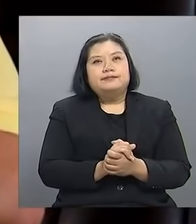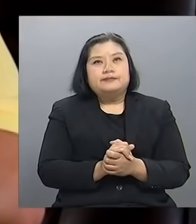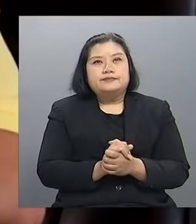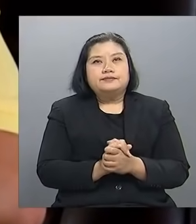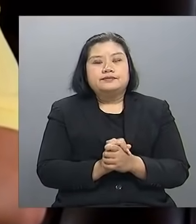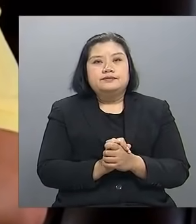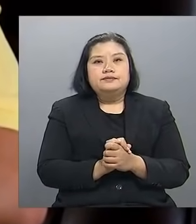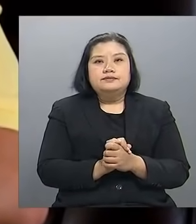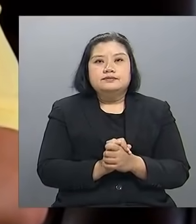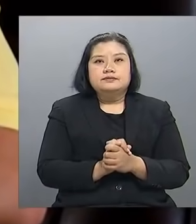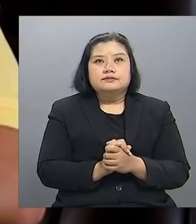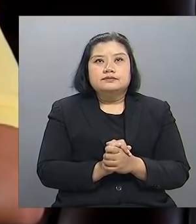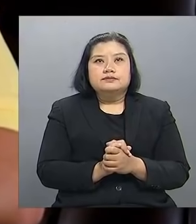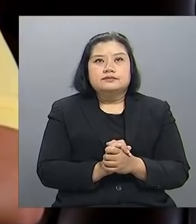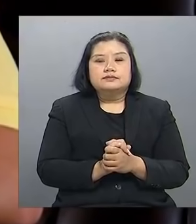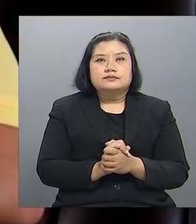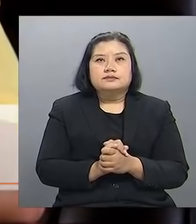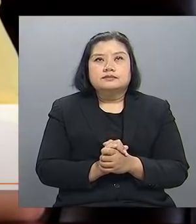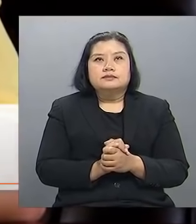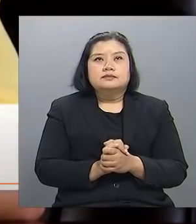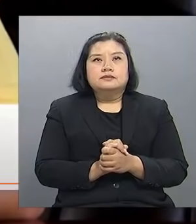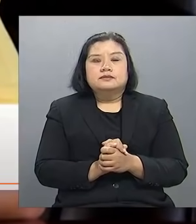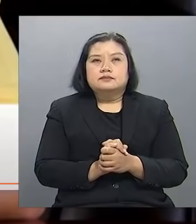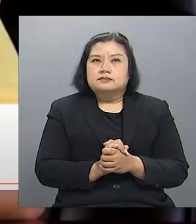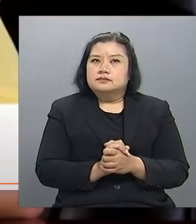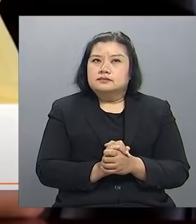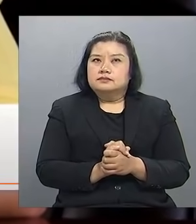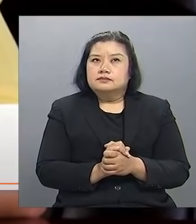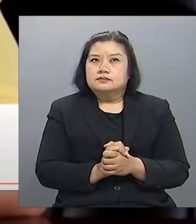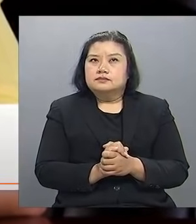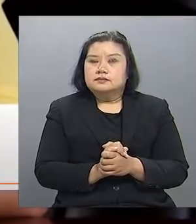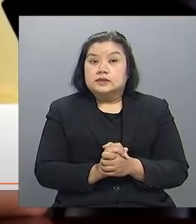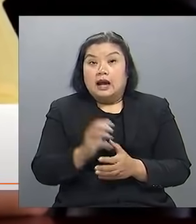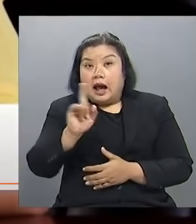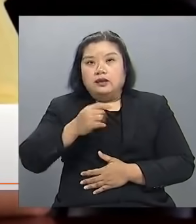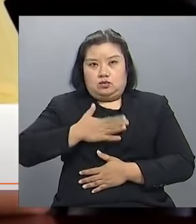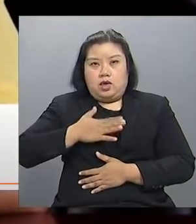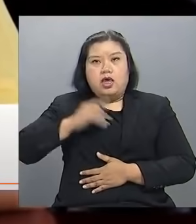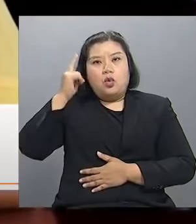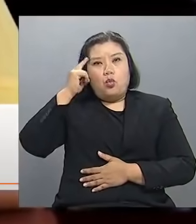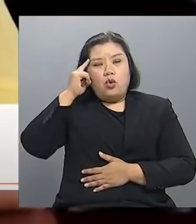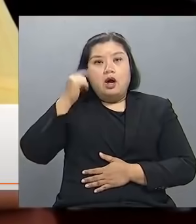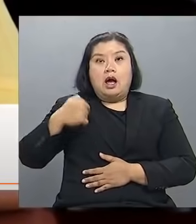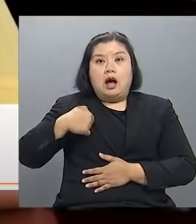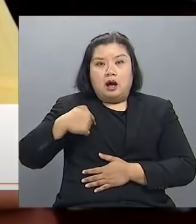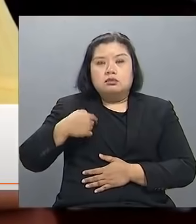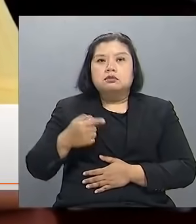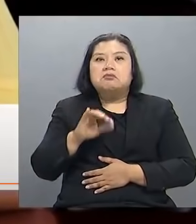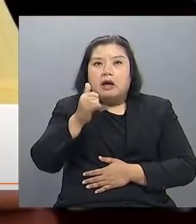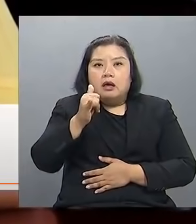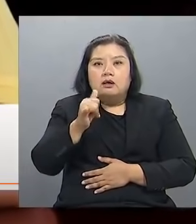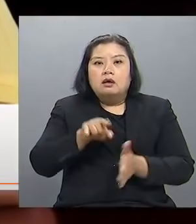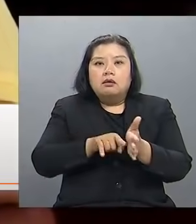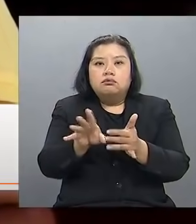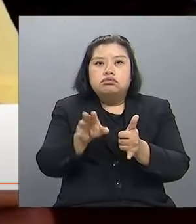รณีที่ตนเองเข้ามาจากพื้นที่เสี่ยงแจ้งให้กับทางกำนันผู้ใหญ่บ้านอสม.ให้ได้ท